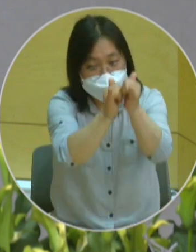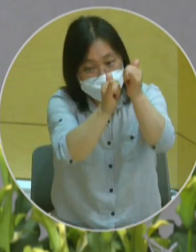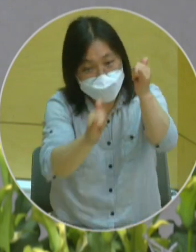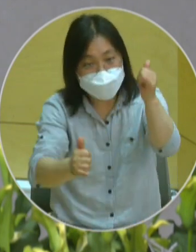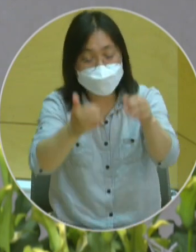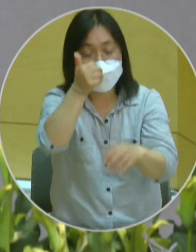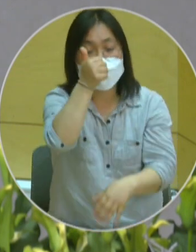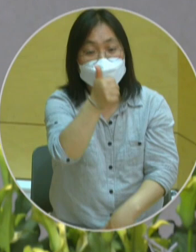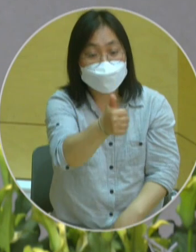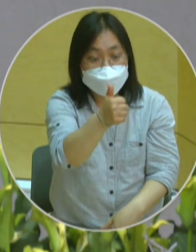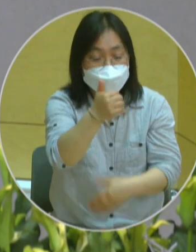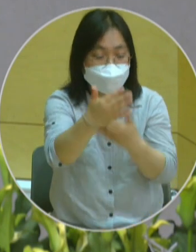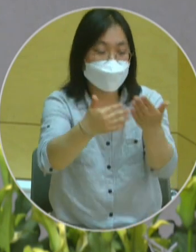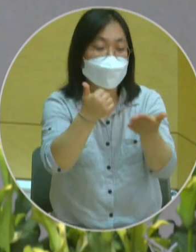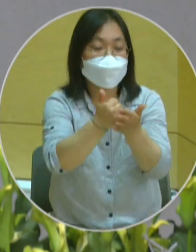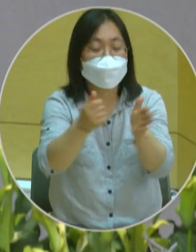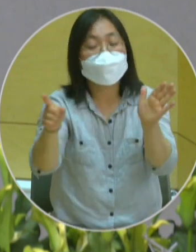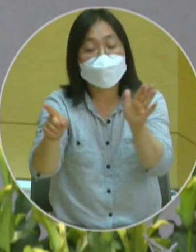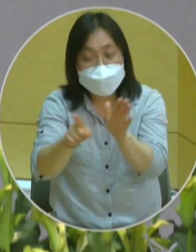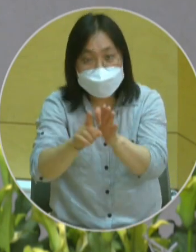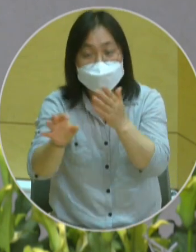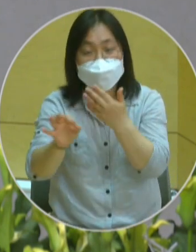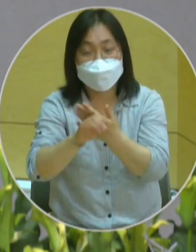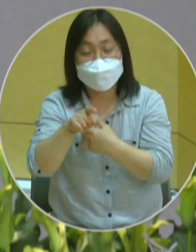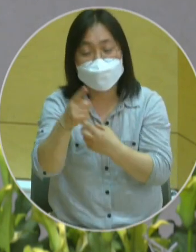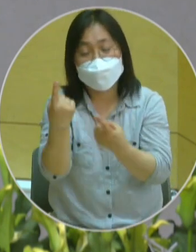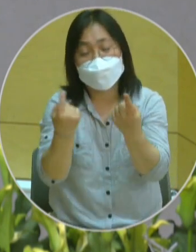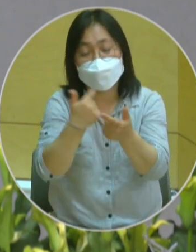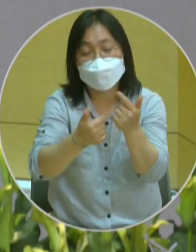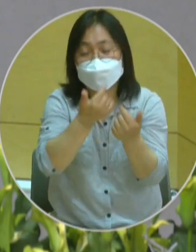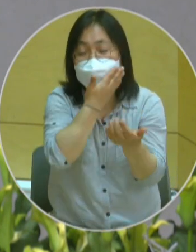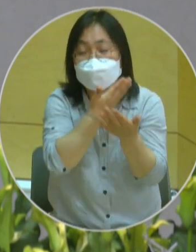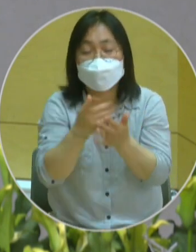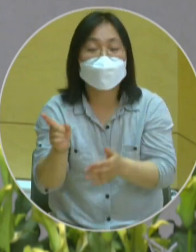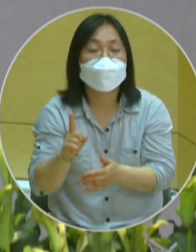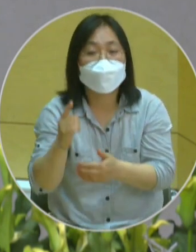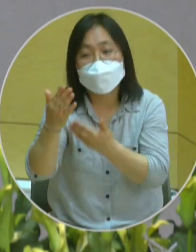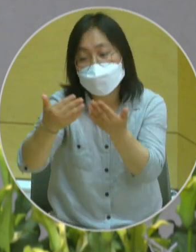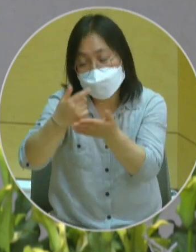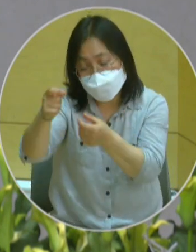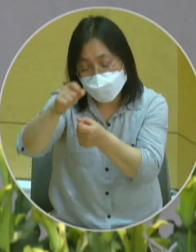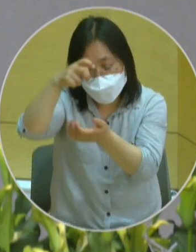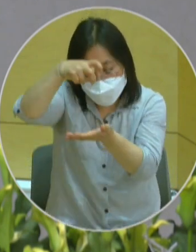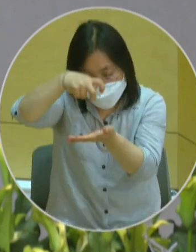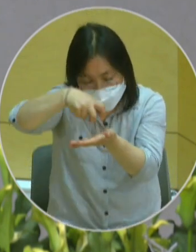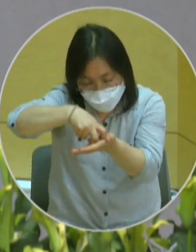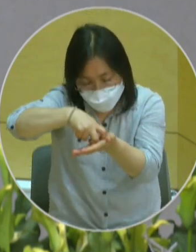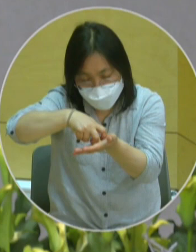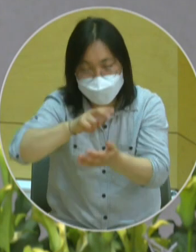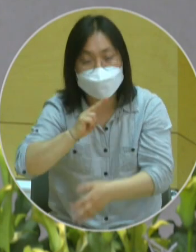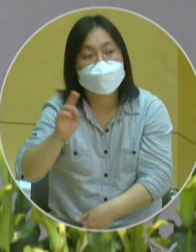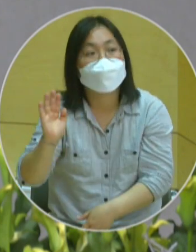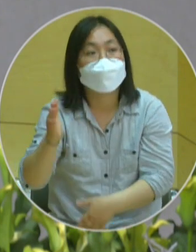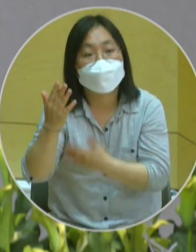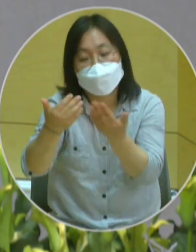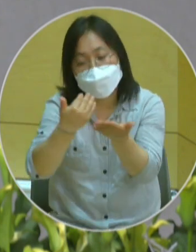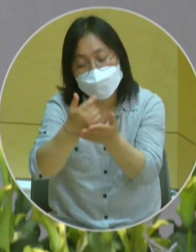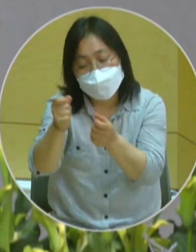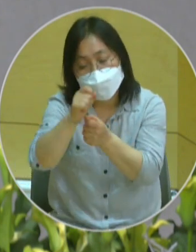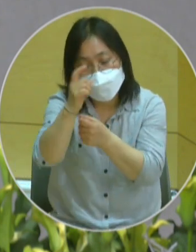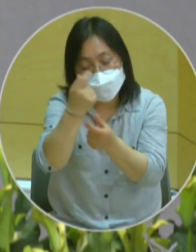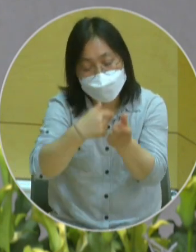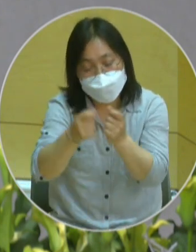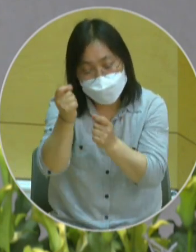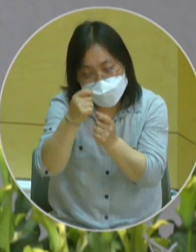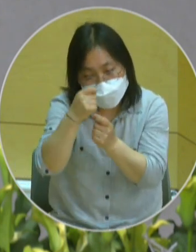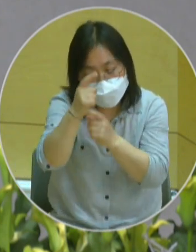주인이 하나님이라고 믿는다면 그것보다도 더 중요한 것이 있다면 우리가 하나님 앞에 엎드려야 됩니다. 하나님 앞에 더 가까이 나가야